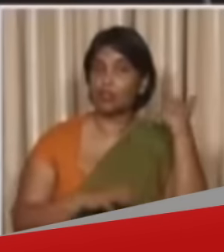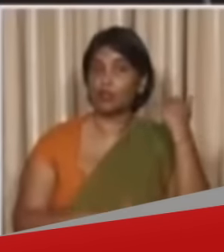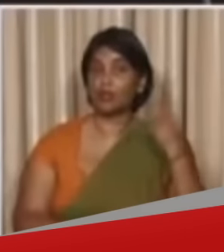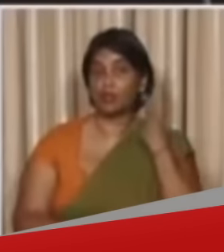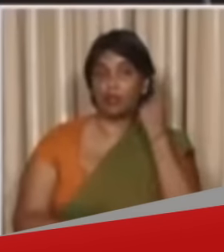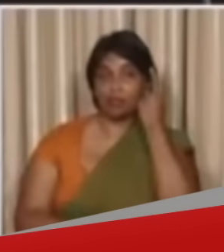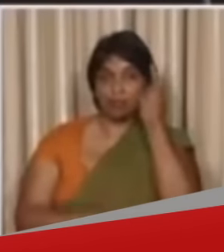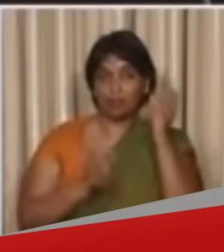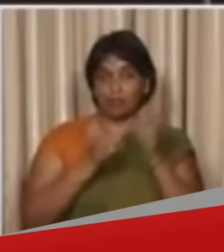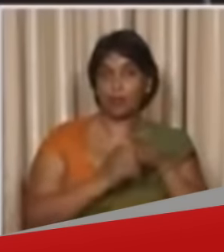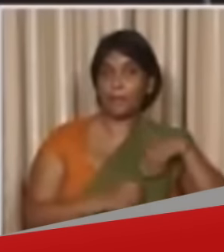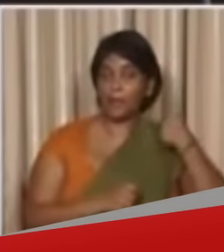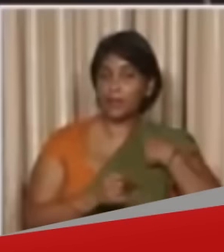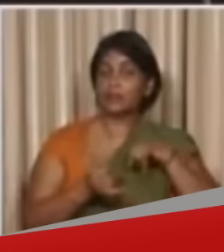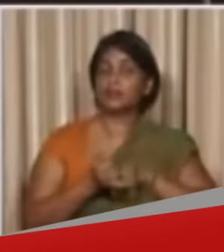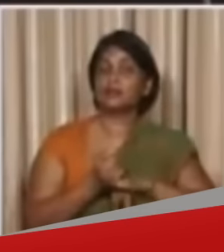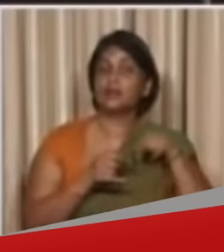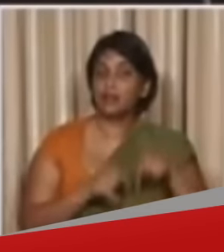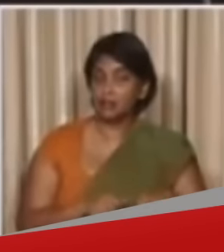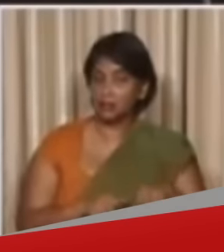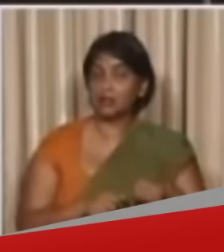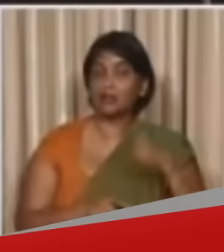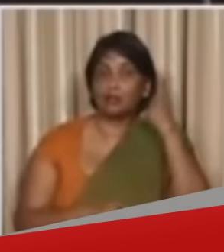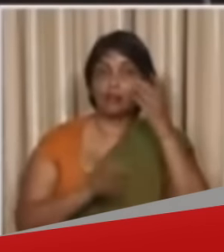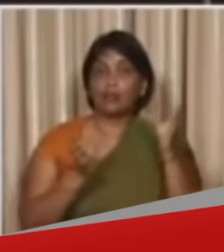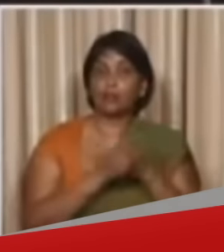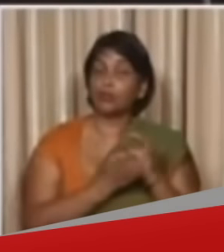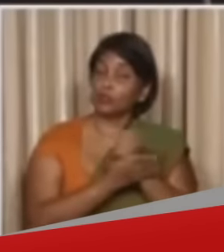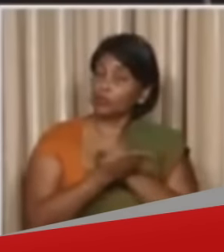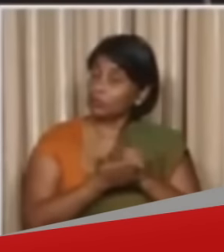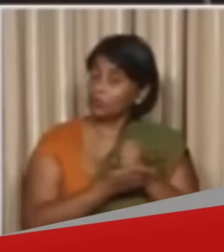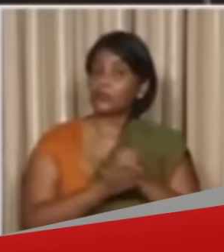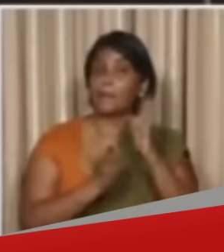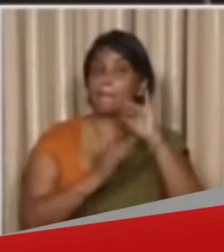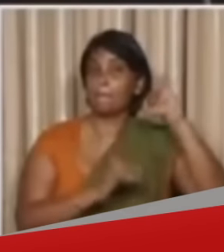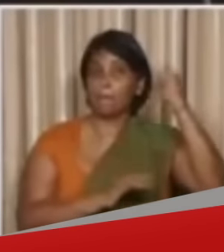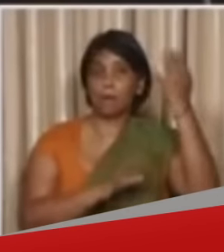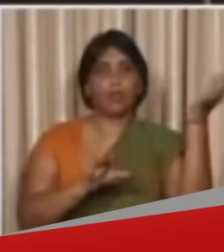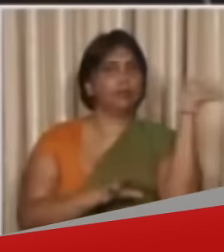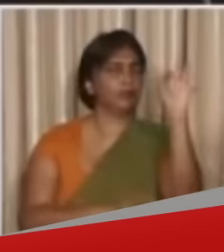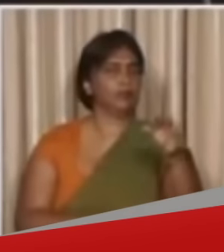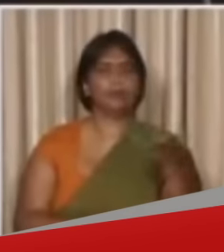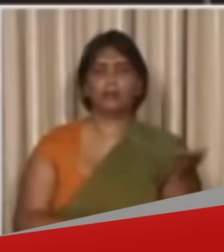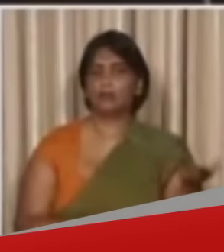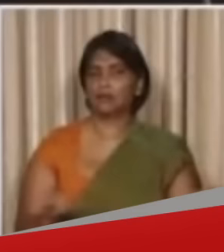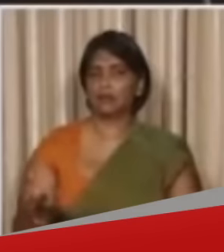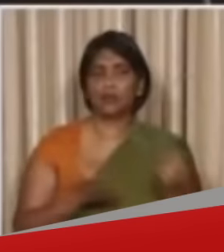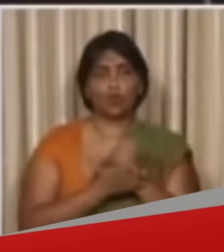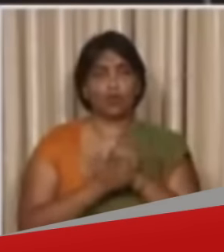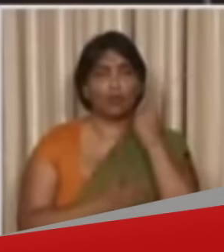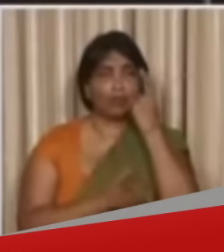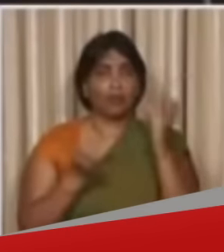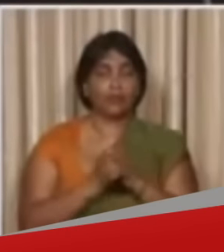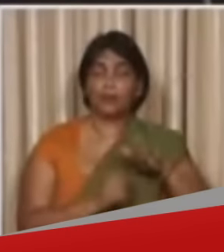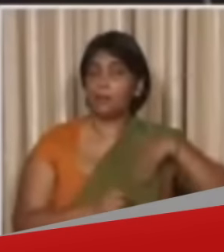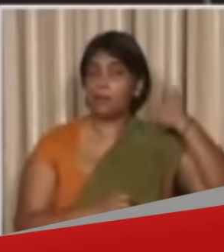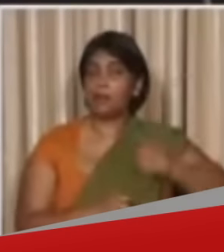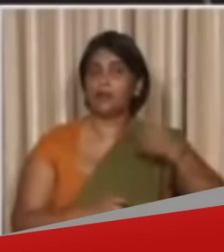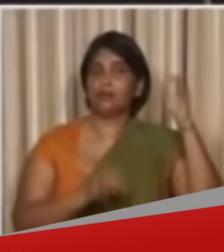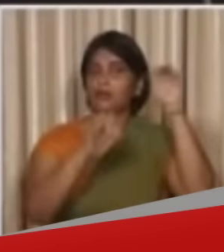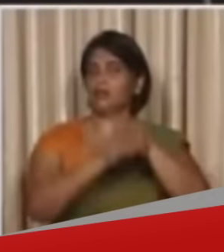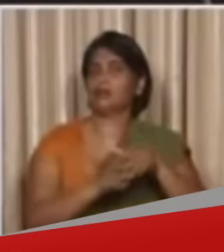प्रधान सलेव अद बुद्धियांश सियलुम बुद्धियांश प्रधान पत्कल दीनों सियलुम बुद्धियांश प्रधान पत्कल